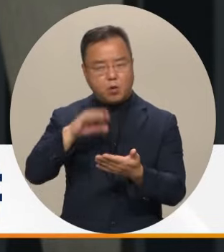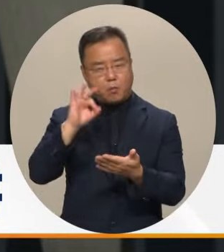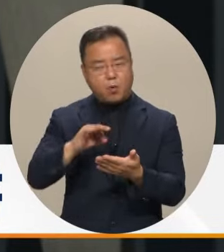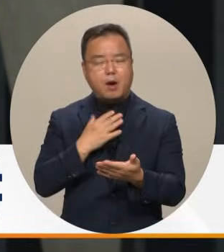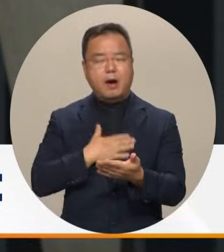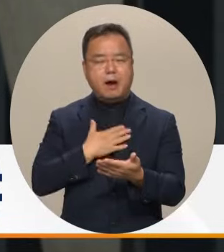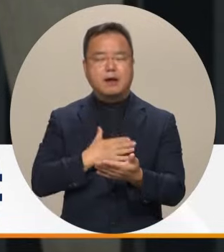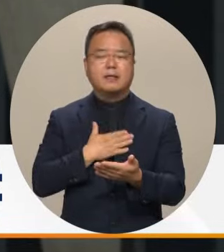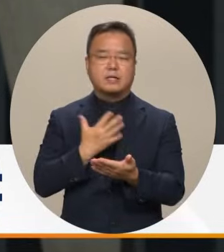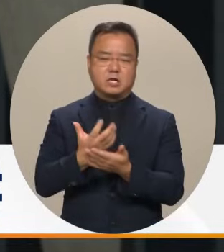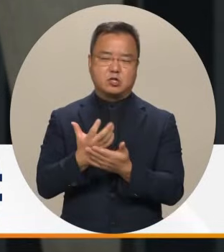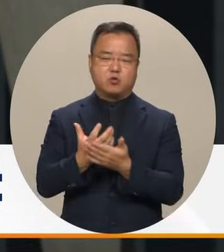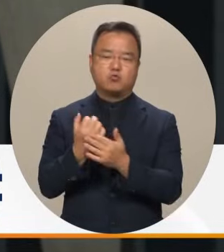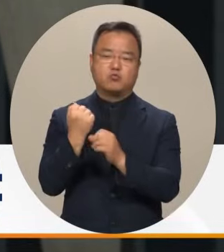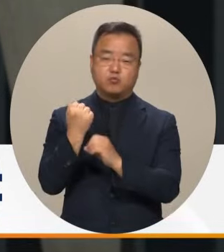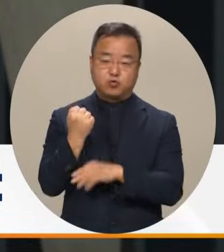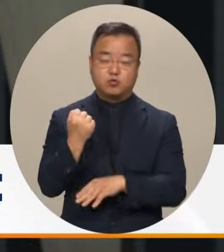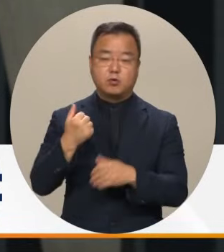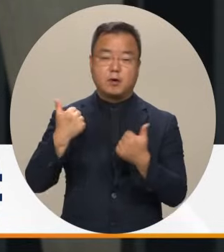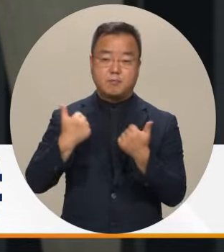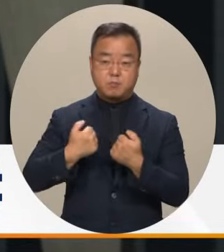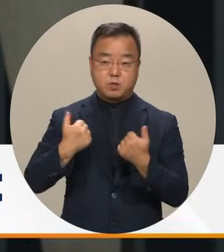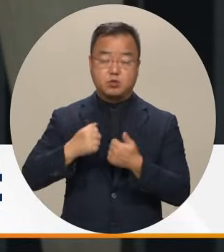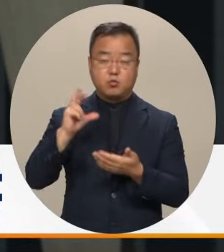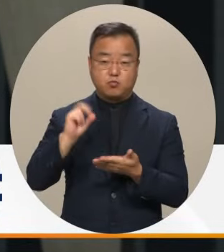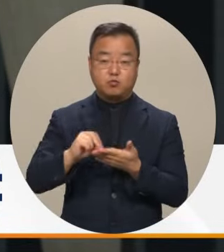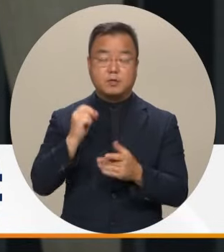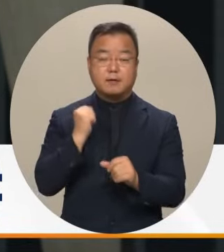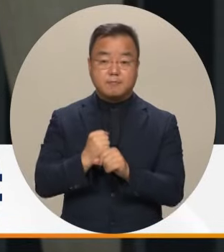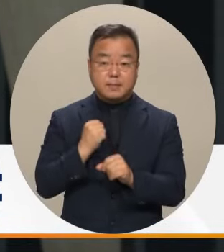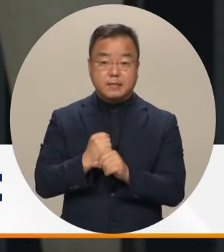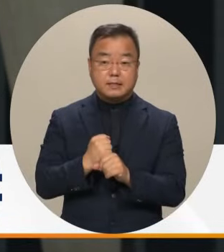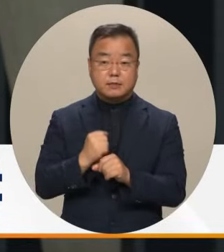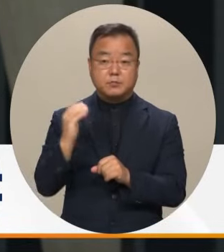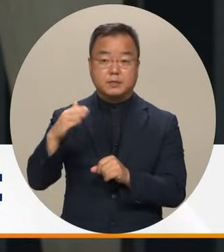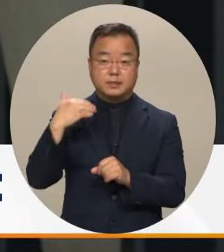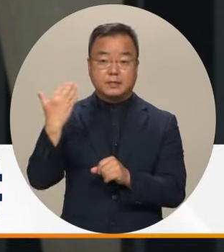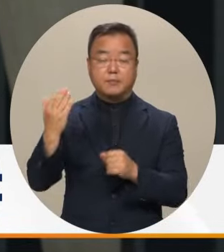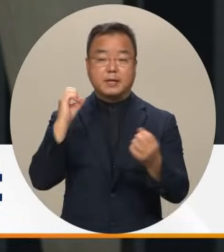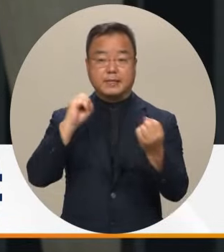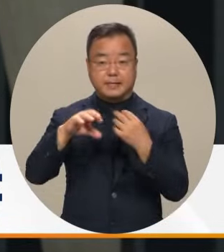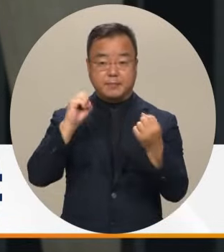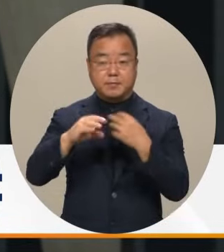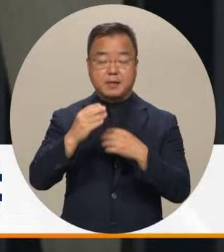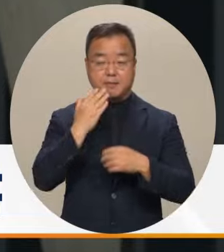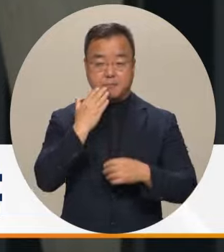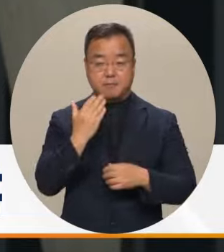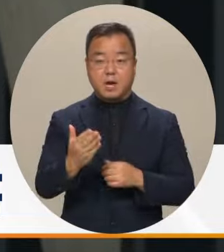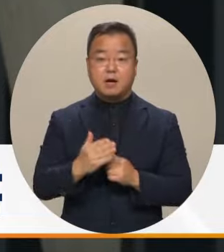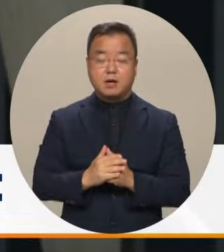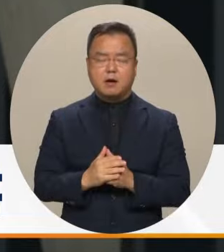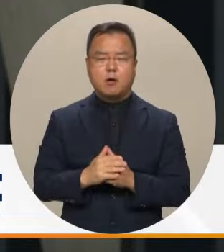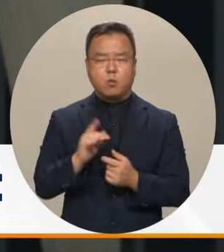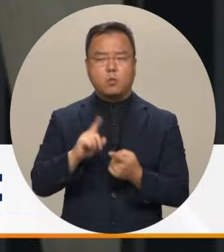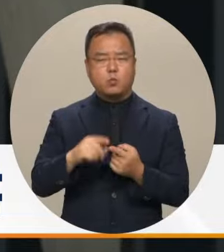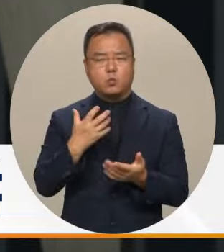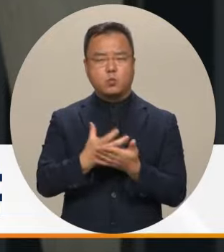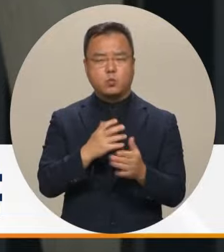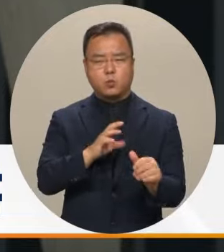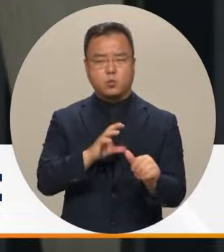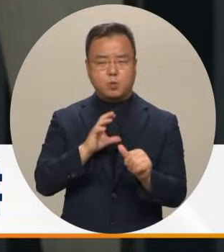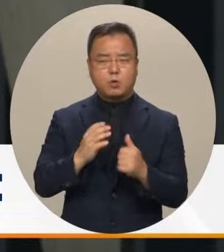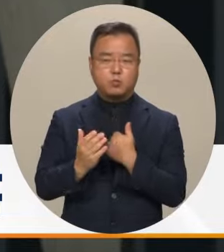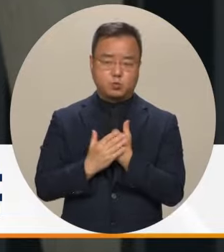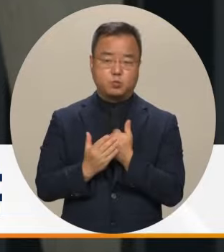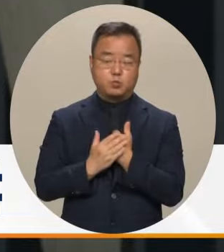서류를 기반으로 해서 사실 면접 문제를 만들고 그다음에 이제 답변을 달아야 되기 때문에 이런 자료들을 참고하면 훨씬 더